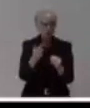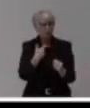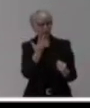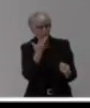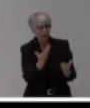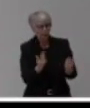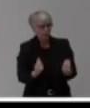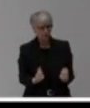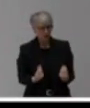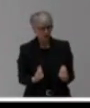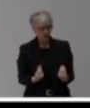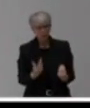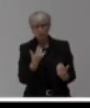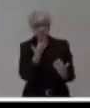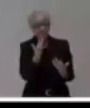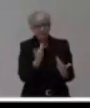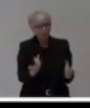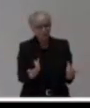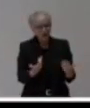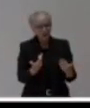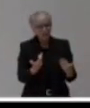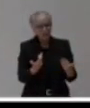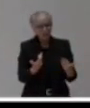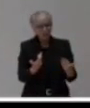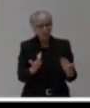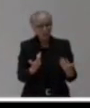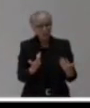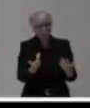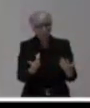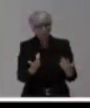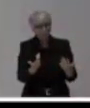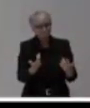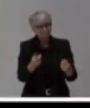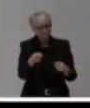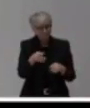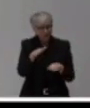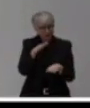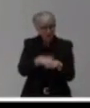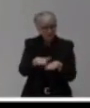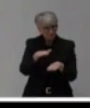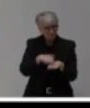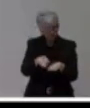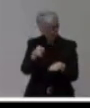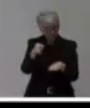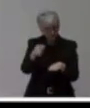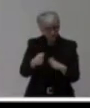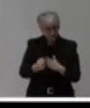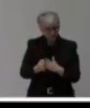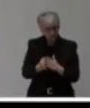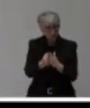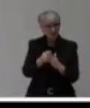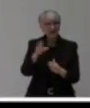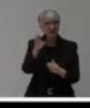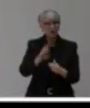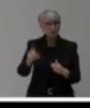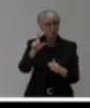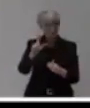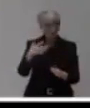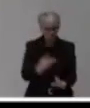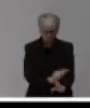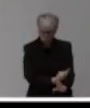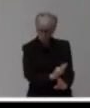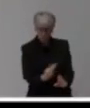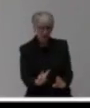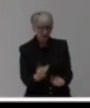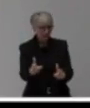ci possa portarci questa esperienza sostenuta da Regione Lombardia in questi 2 anni. Ci